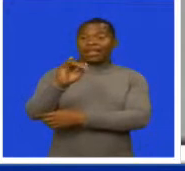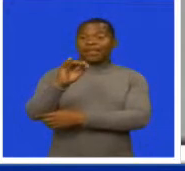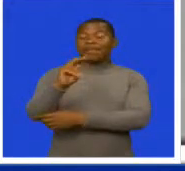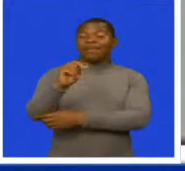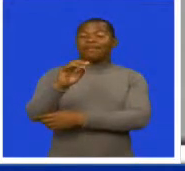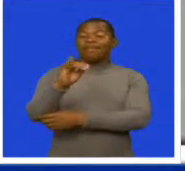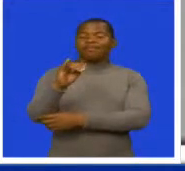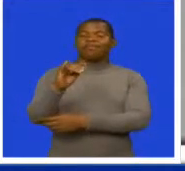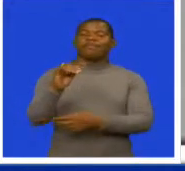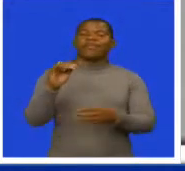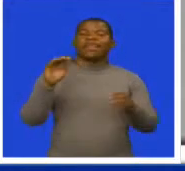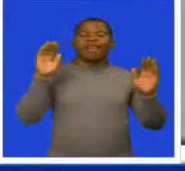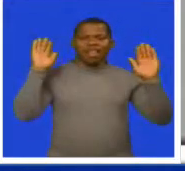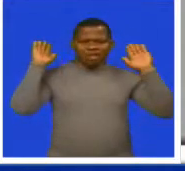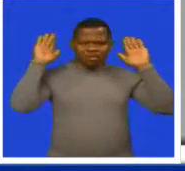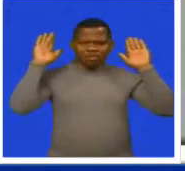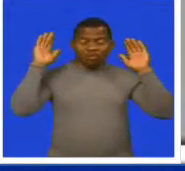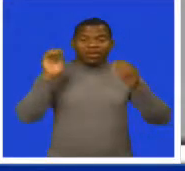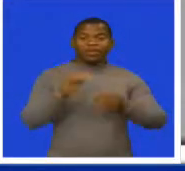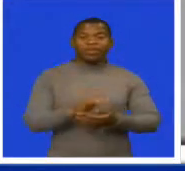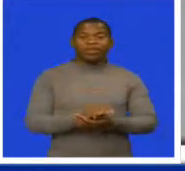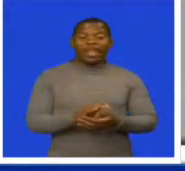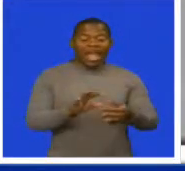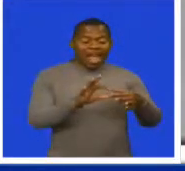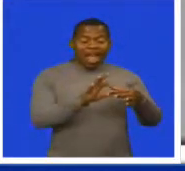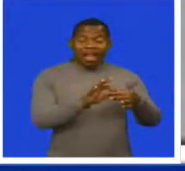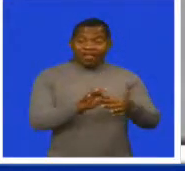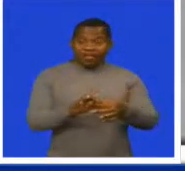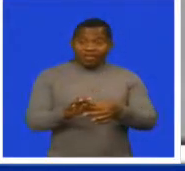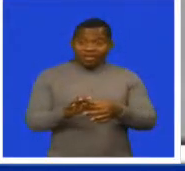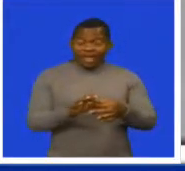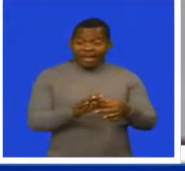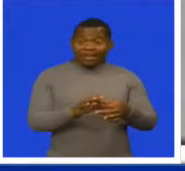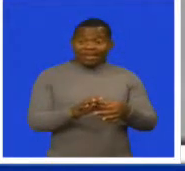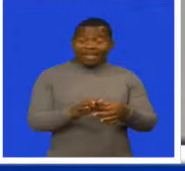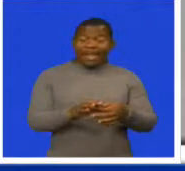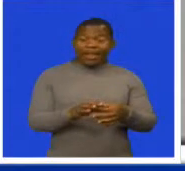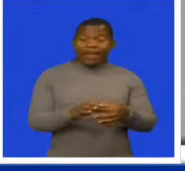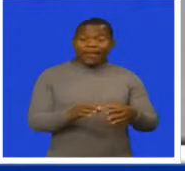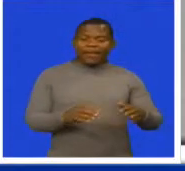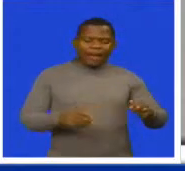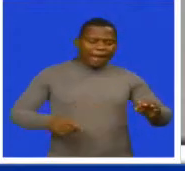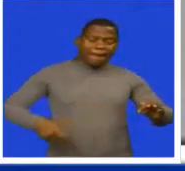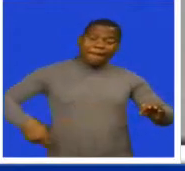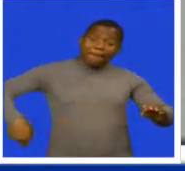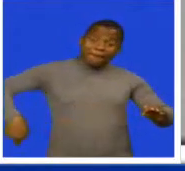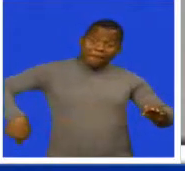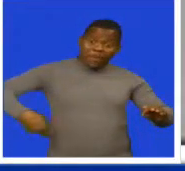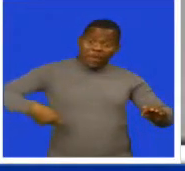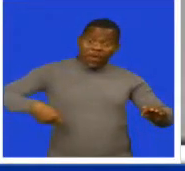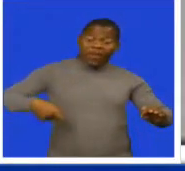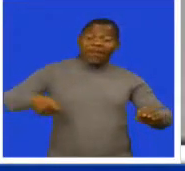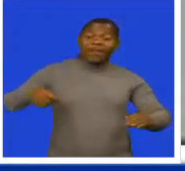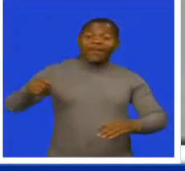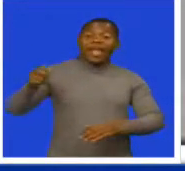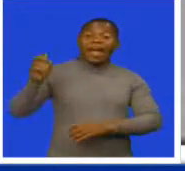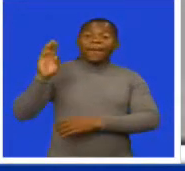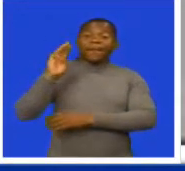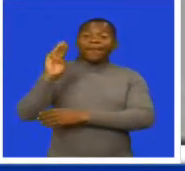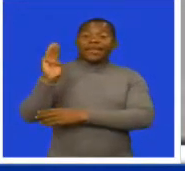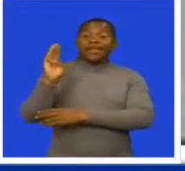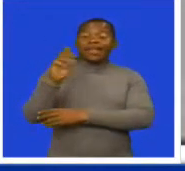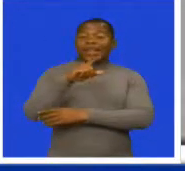Mengamelwe enhlangano emidlalo wephuleke kuleli muntu Dlamini uthi sikaba sekuqala-ke seligi ikhombe kuba sezingeni lesetulu kakhulu njengoba